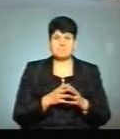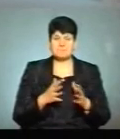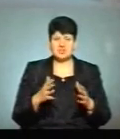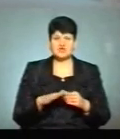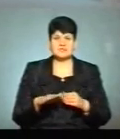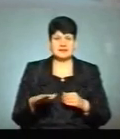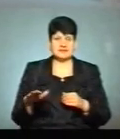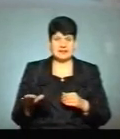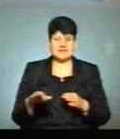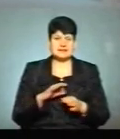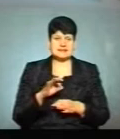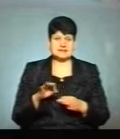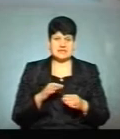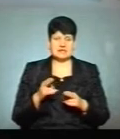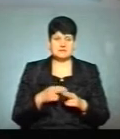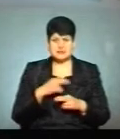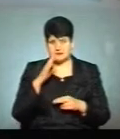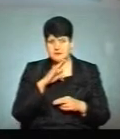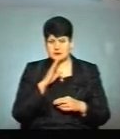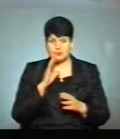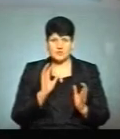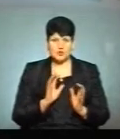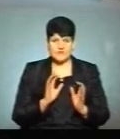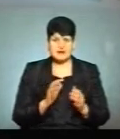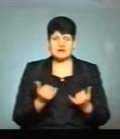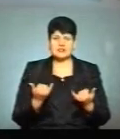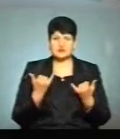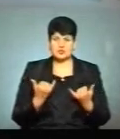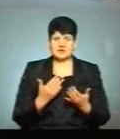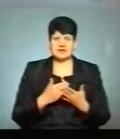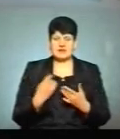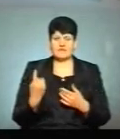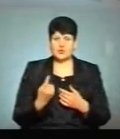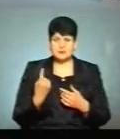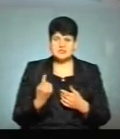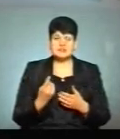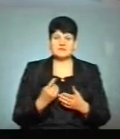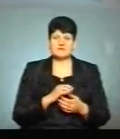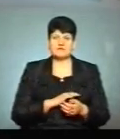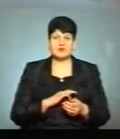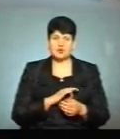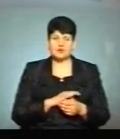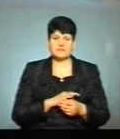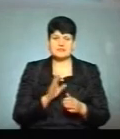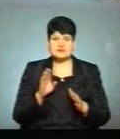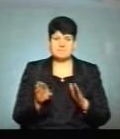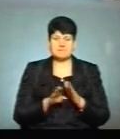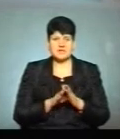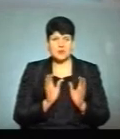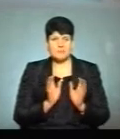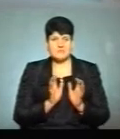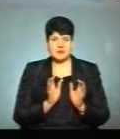дітей, серед дітей позбавлених батьківського піклування, які сьогодні у нас є в області, виховуються під опікою і